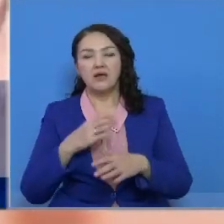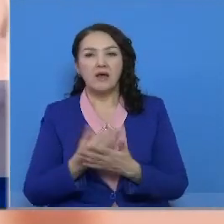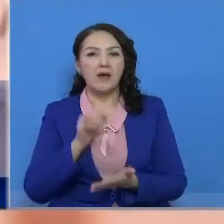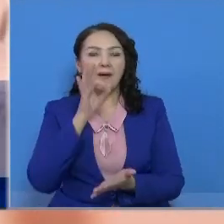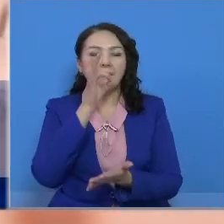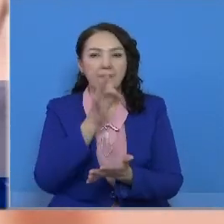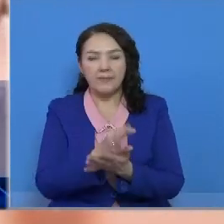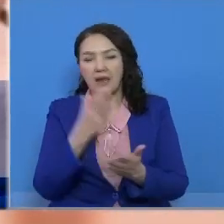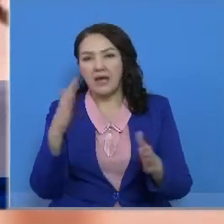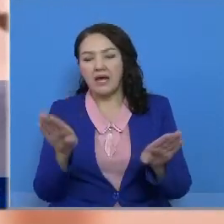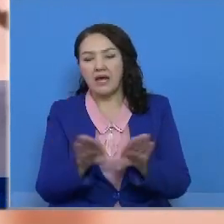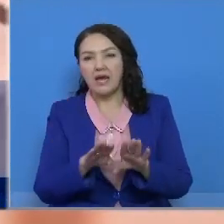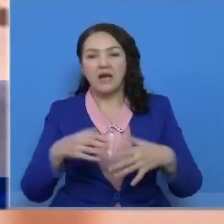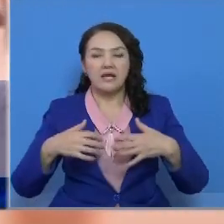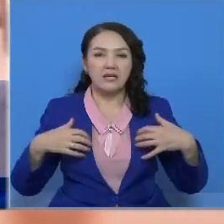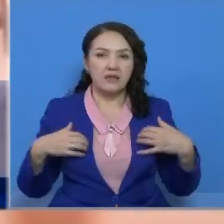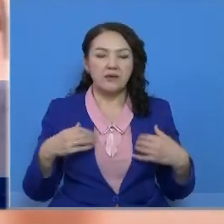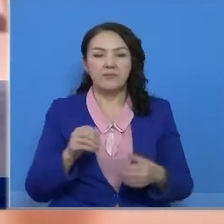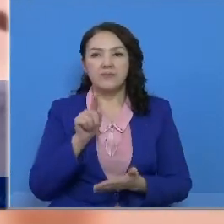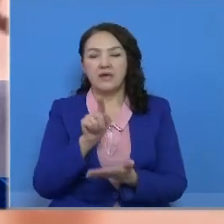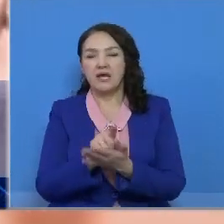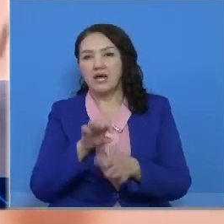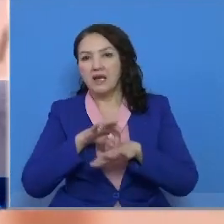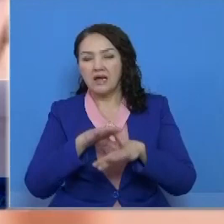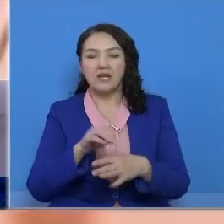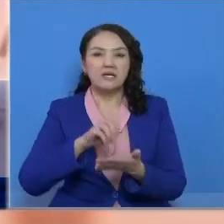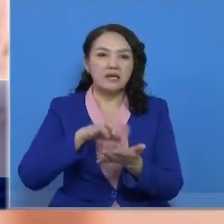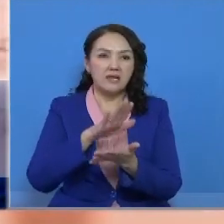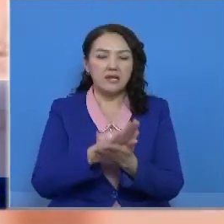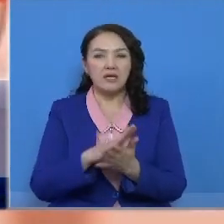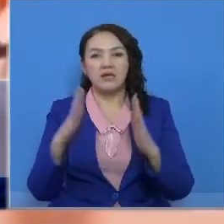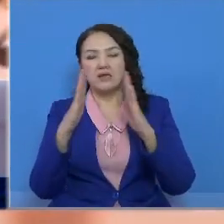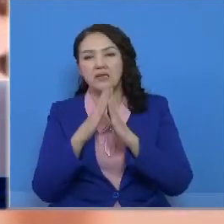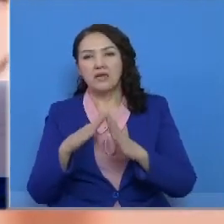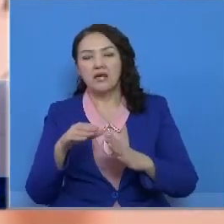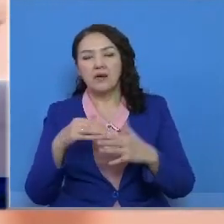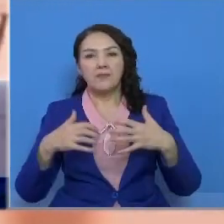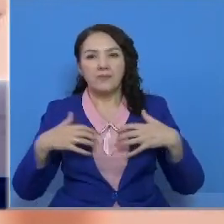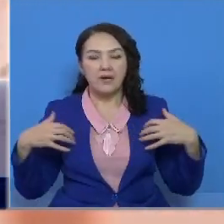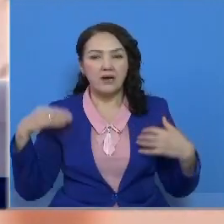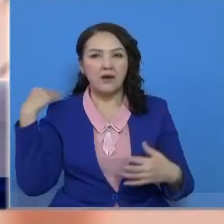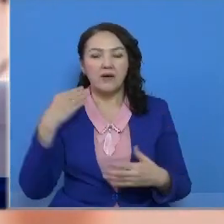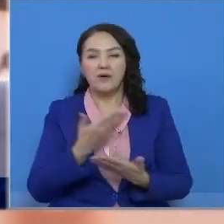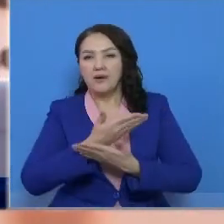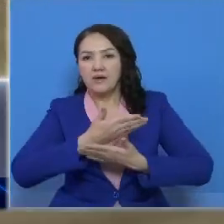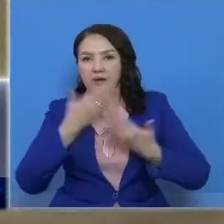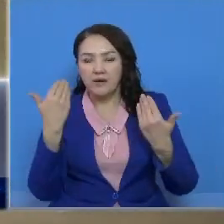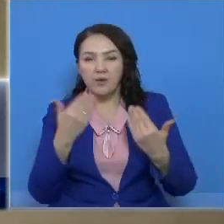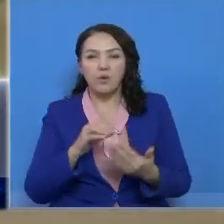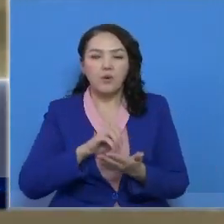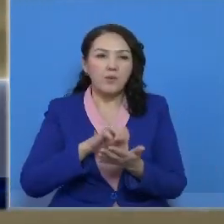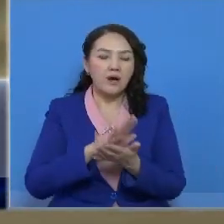обязанности владельцев животных в частности ими должны быть проведена регистрация домашних питомцев в актобеже отсутствуют система